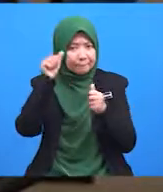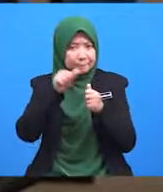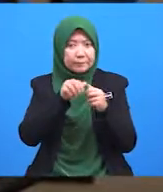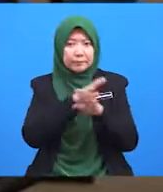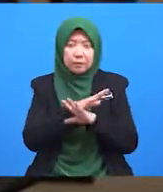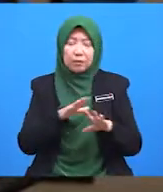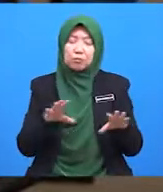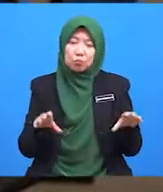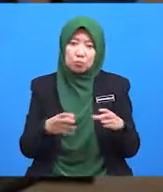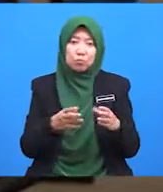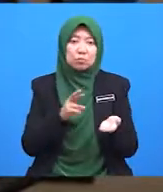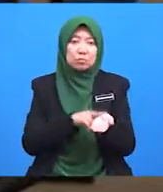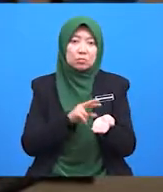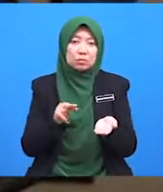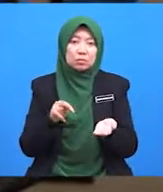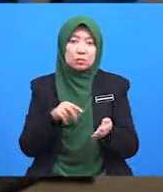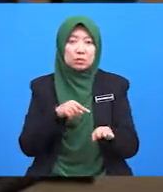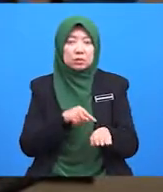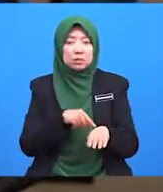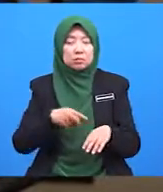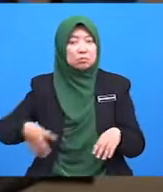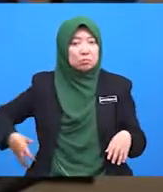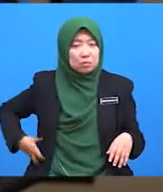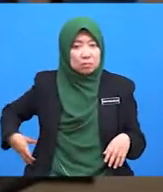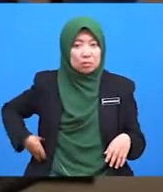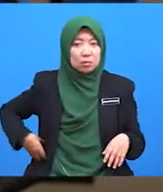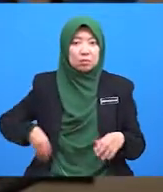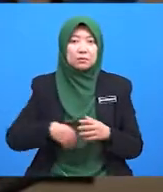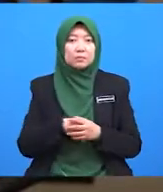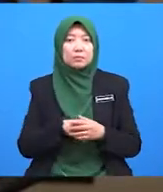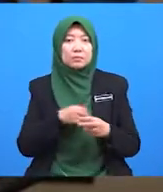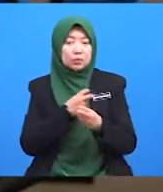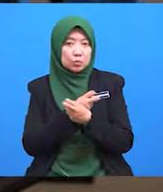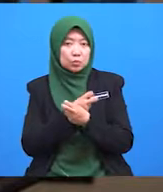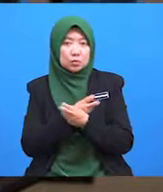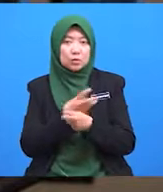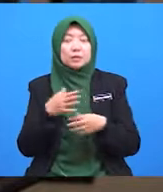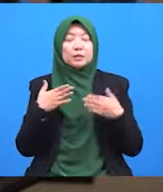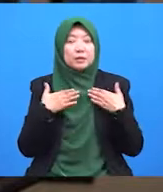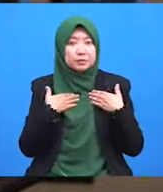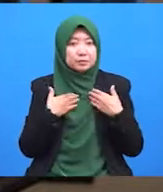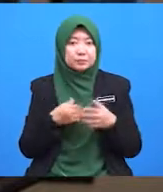jangan lakukan rawatan ini pada bahagian buah pinggang, bahagian yang bertulang dan bahagian dada.